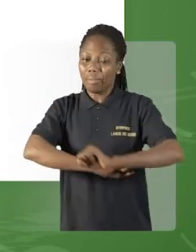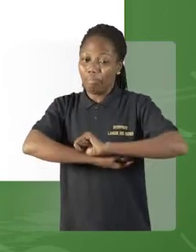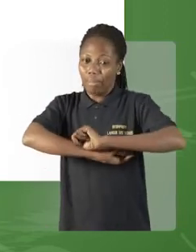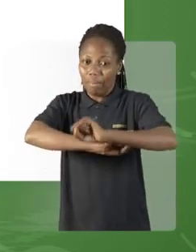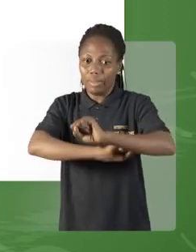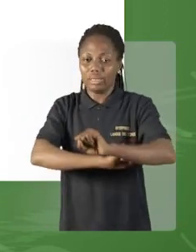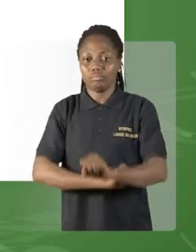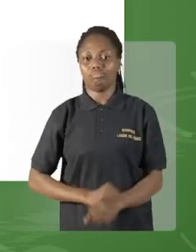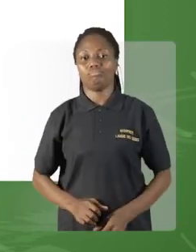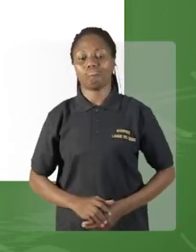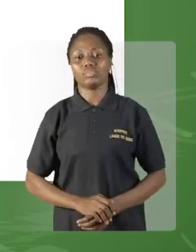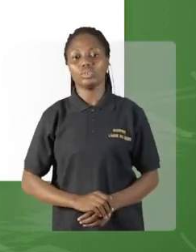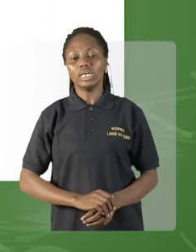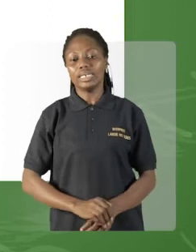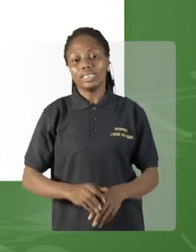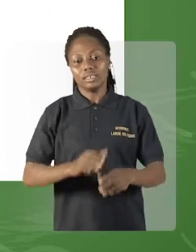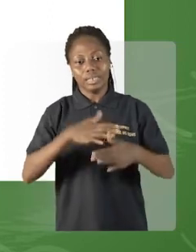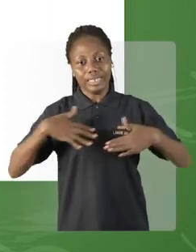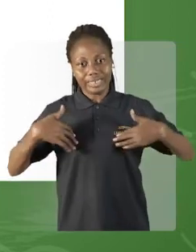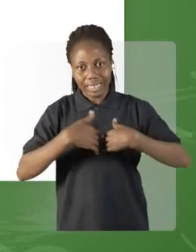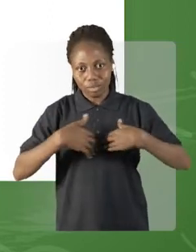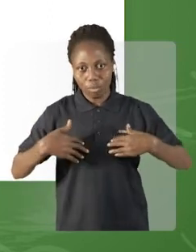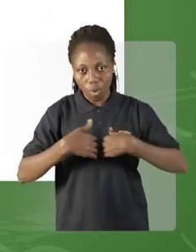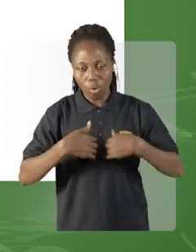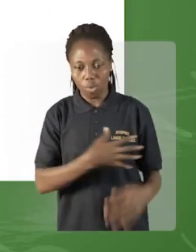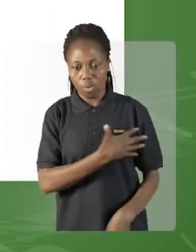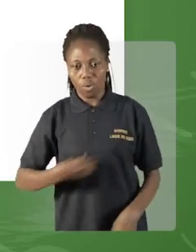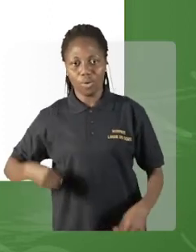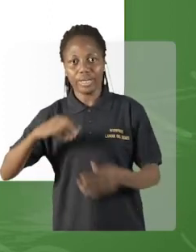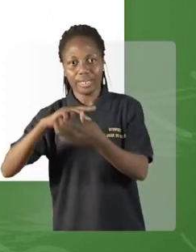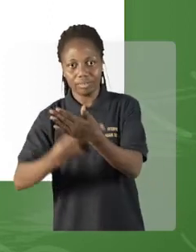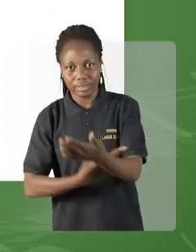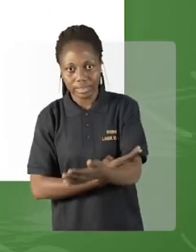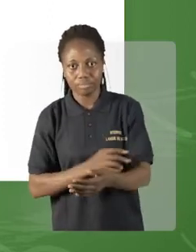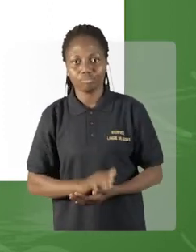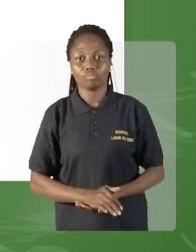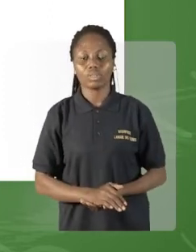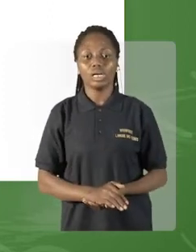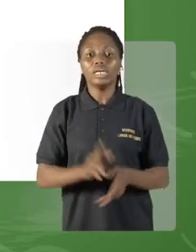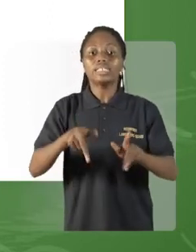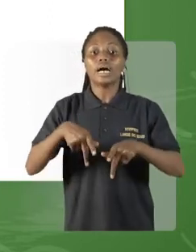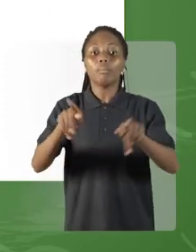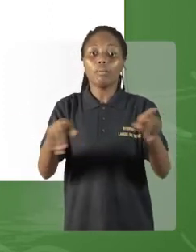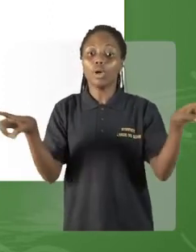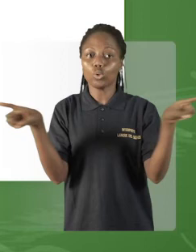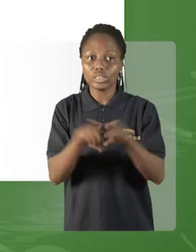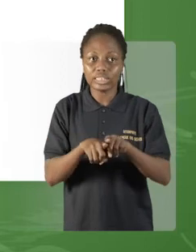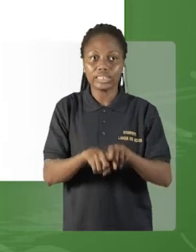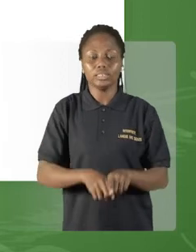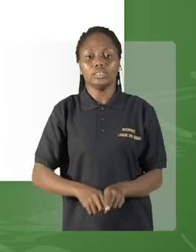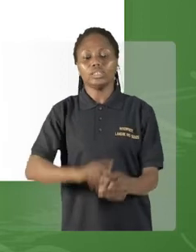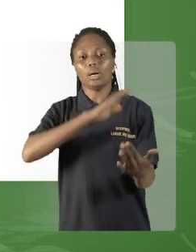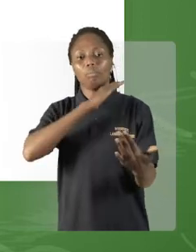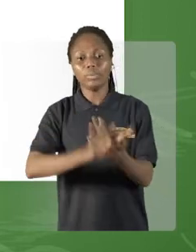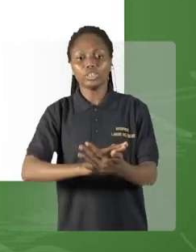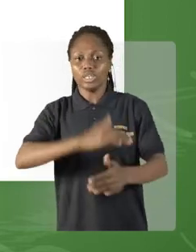flore. Ils permettent aussi d'empêcher l'avancée du désert et